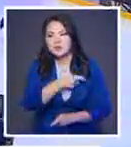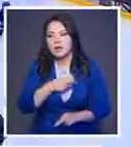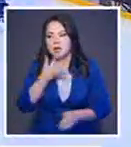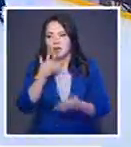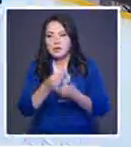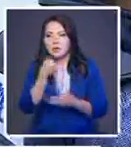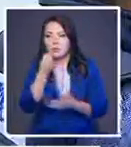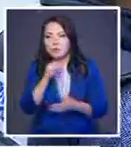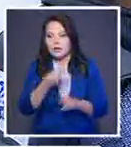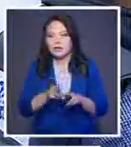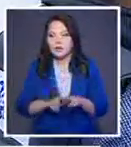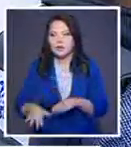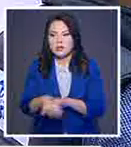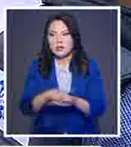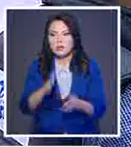жоғары баға берді.